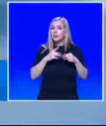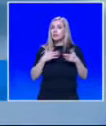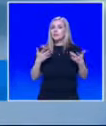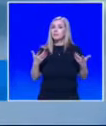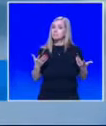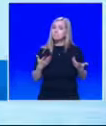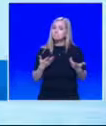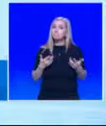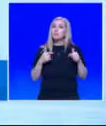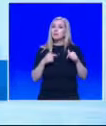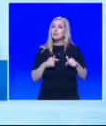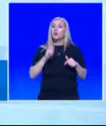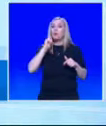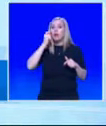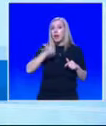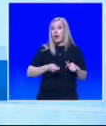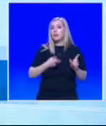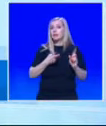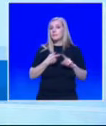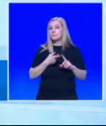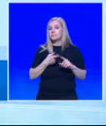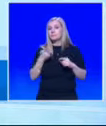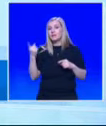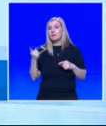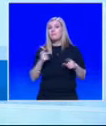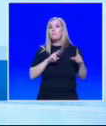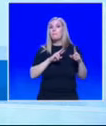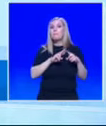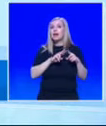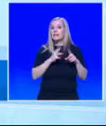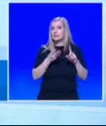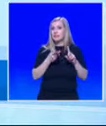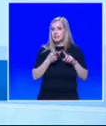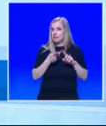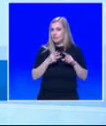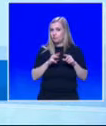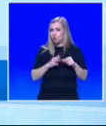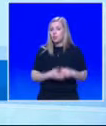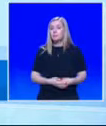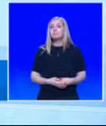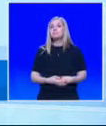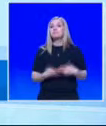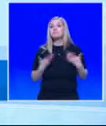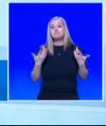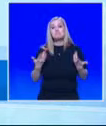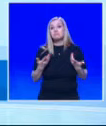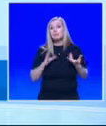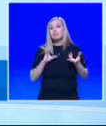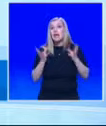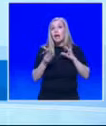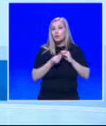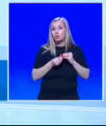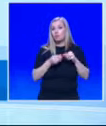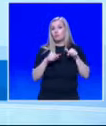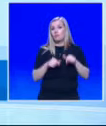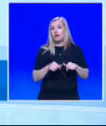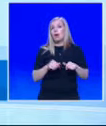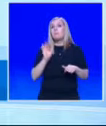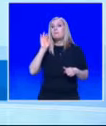около тях, в Украина и в Палестина. Наред с това, с прогноза